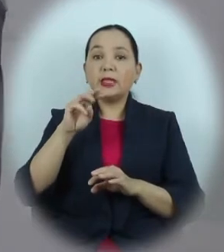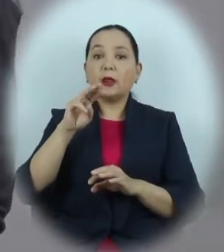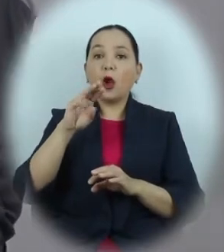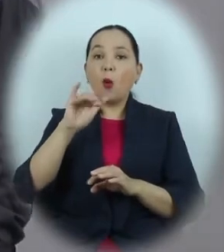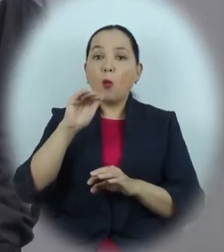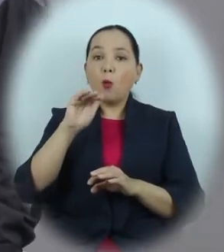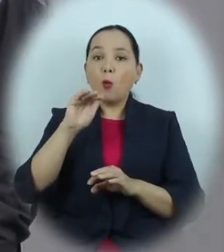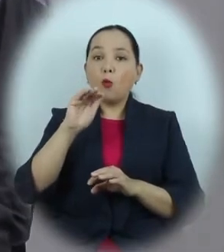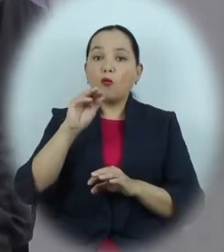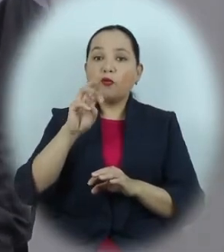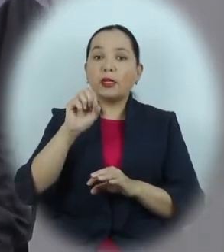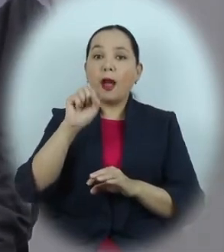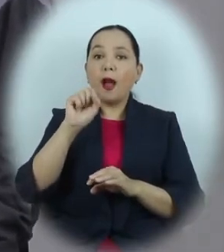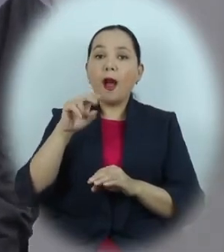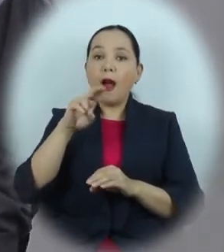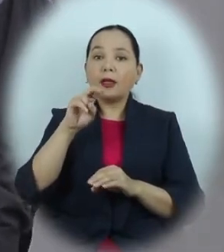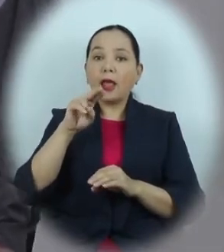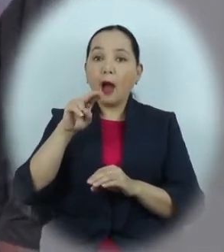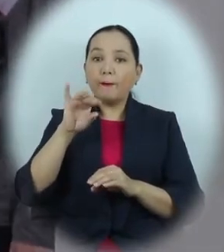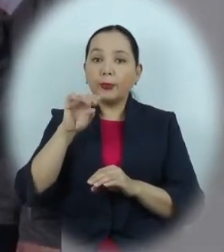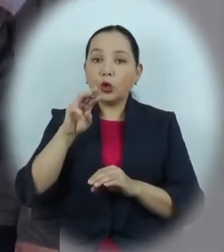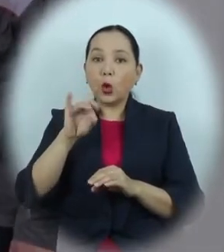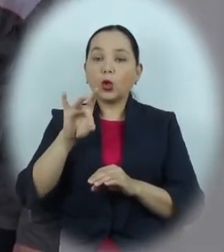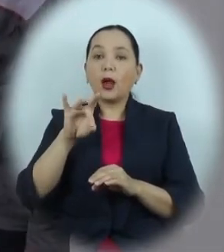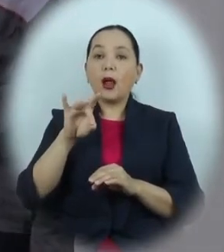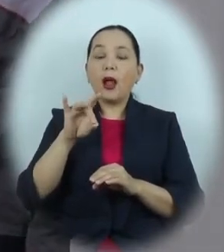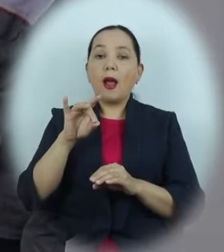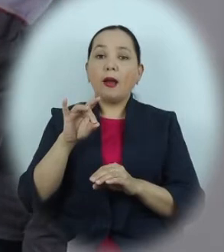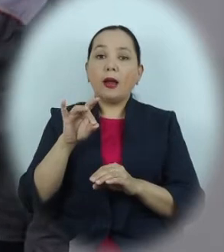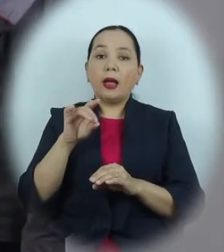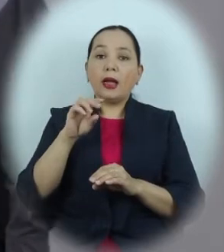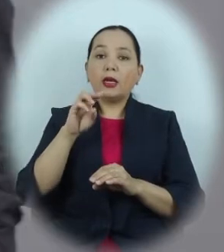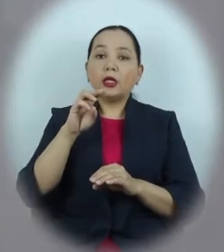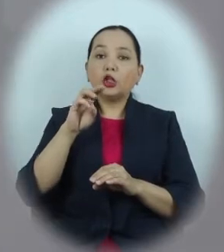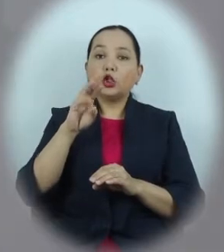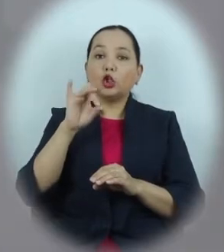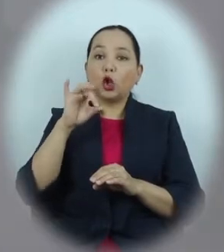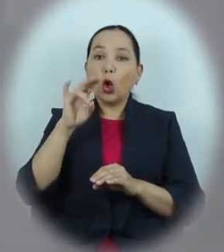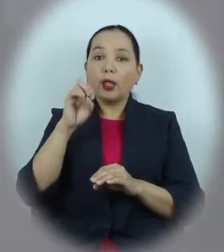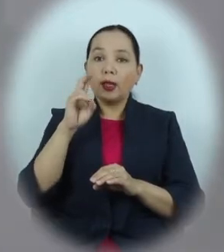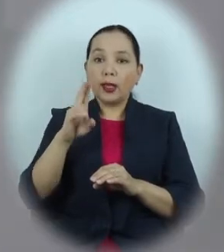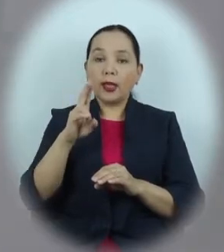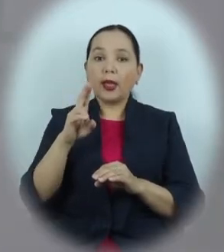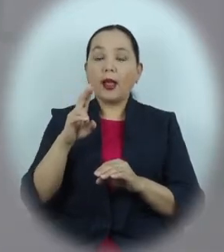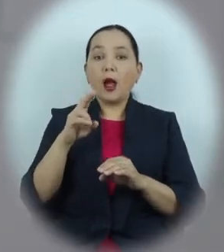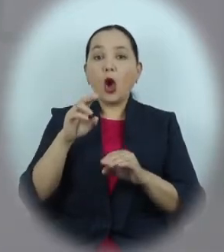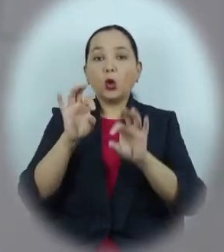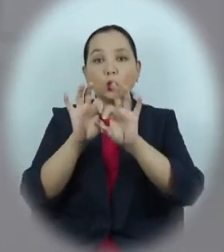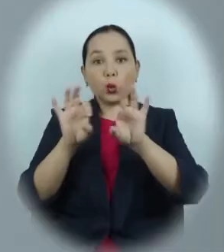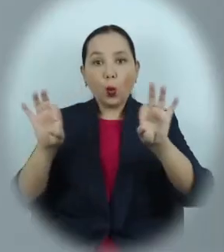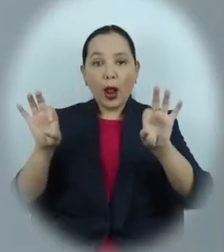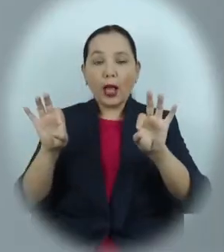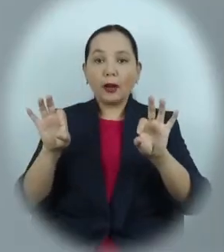muftamiz, adapterimiz, uglovoy adapterimiz va trayniklarimiz va mostigimiz va